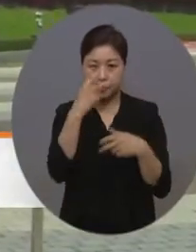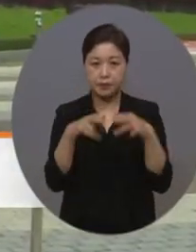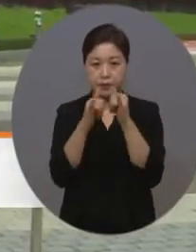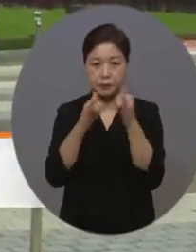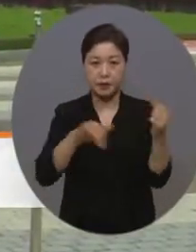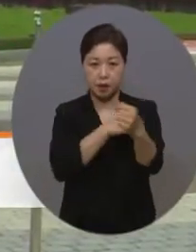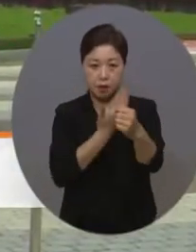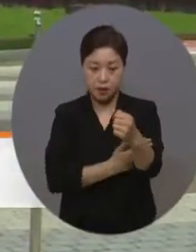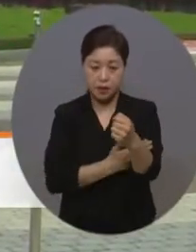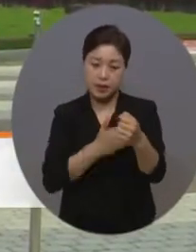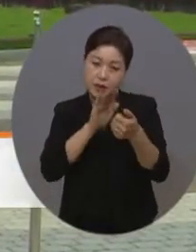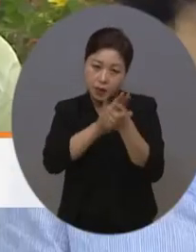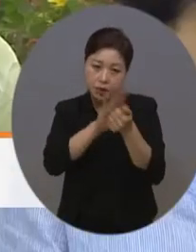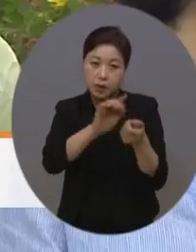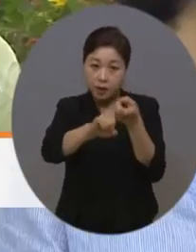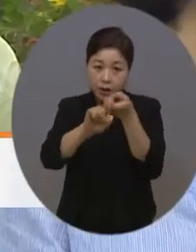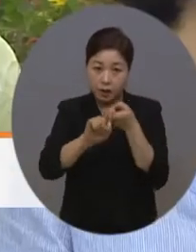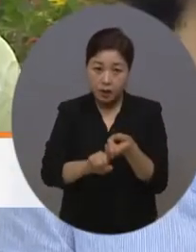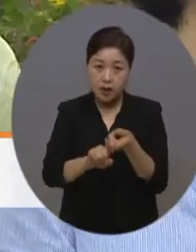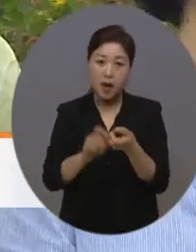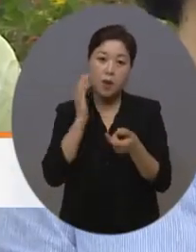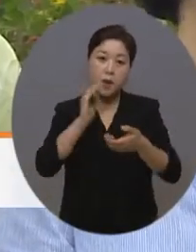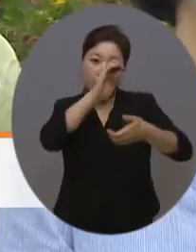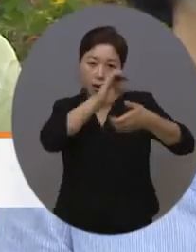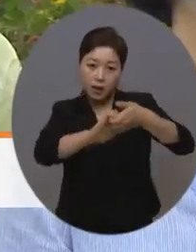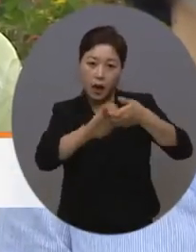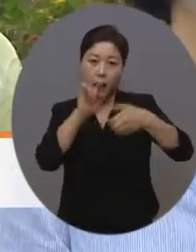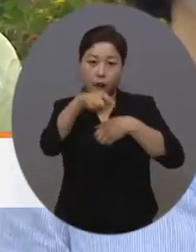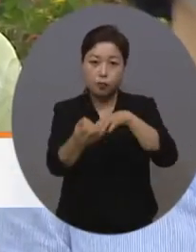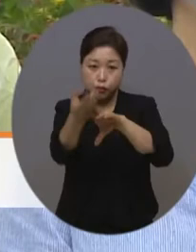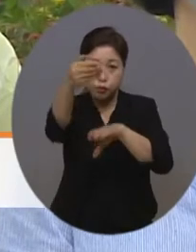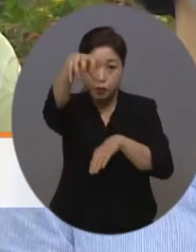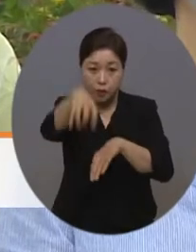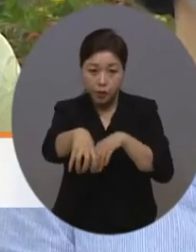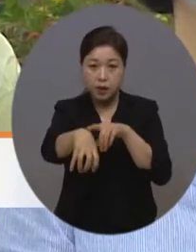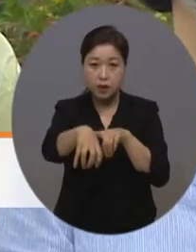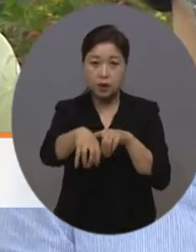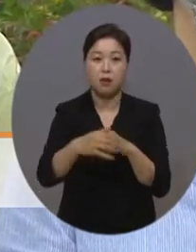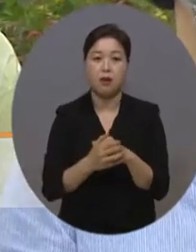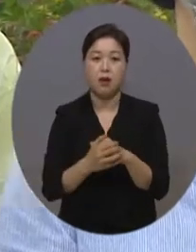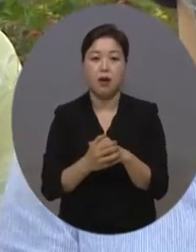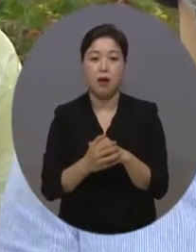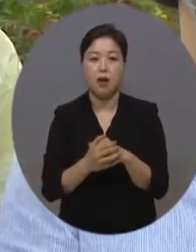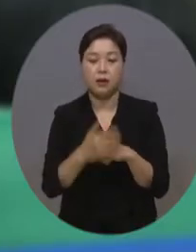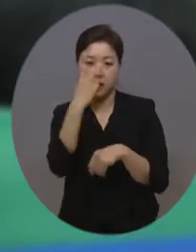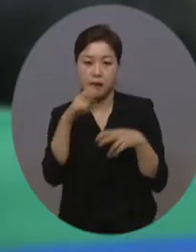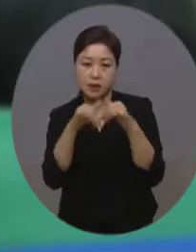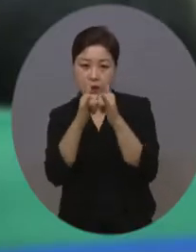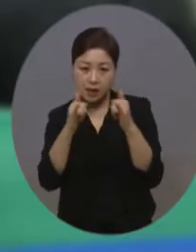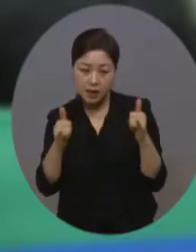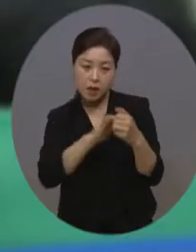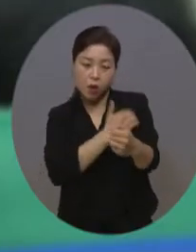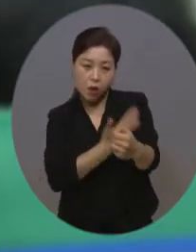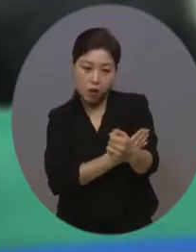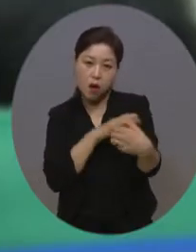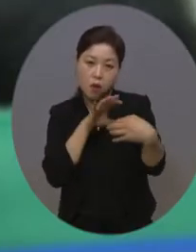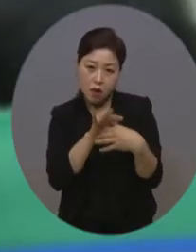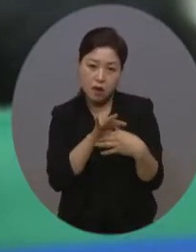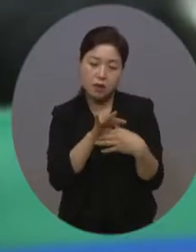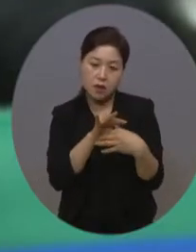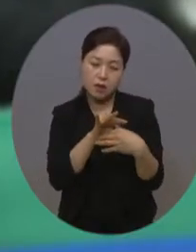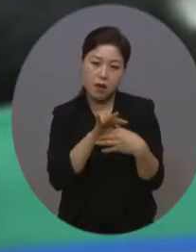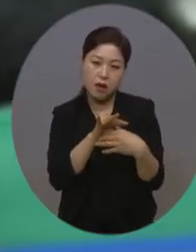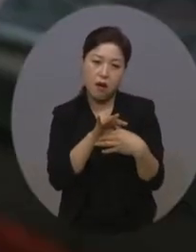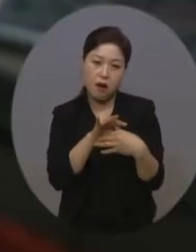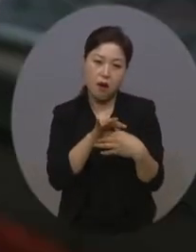권리보장연대는 청와대 앞 분수대에서 시각장애인 의무고용 이행을 촉구하는 기자회견을 열었습니다. 현재 장애인 고용